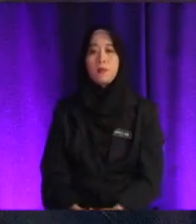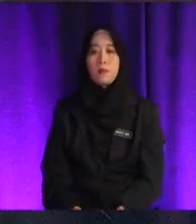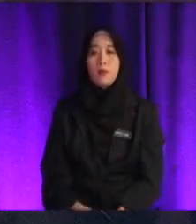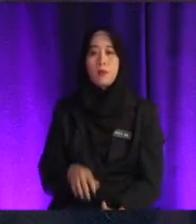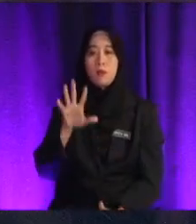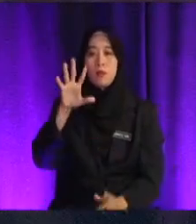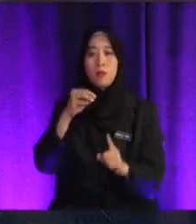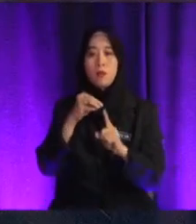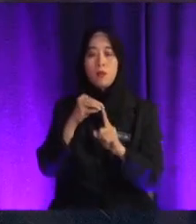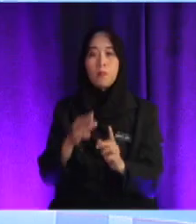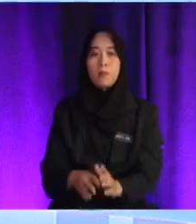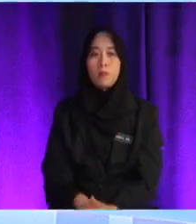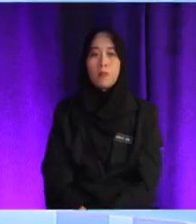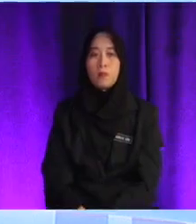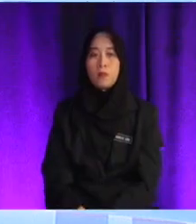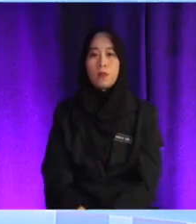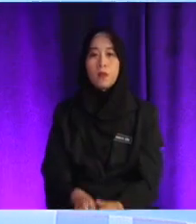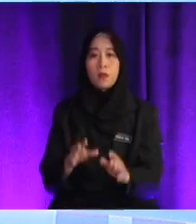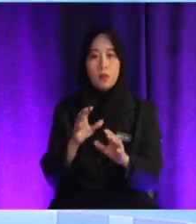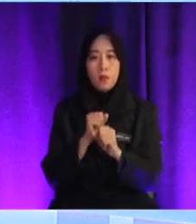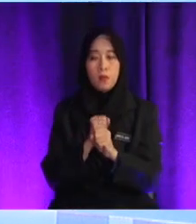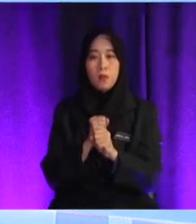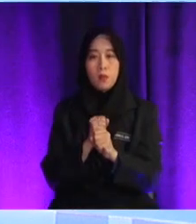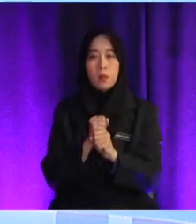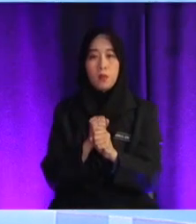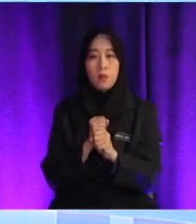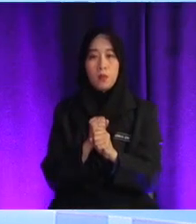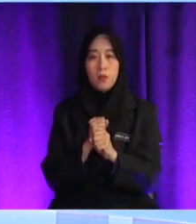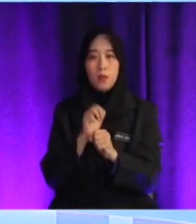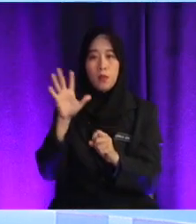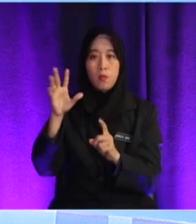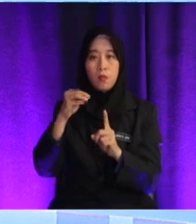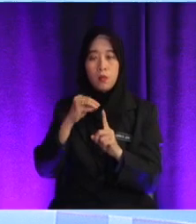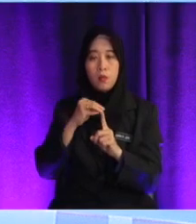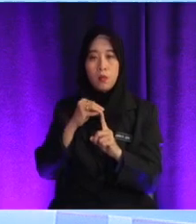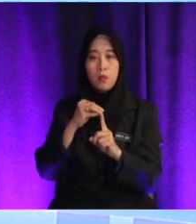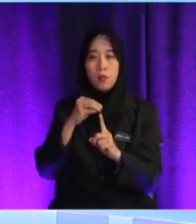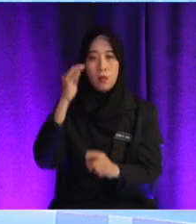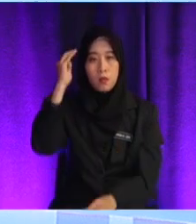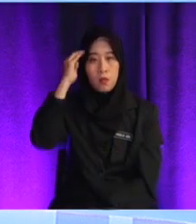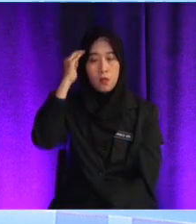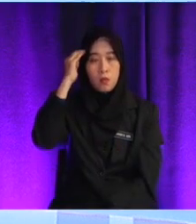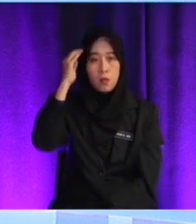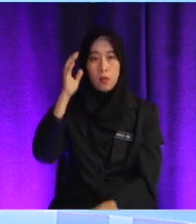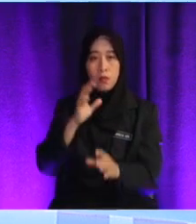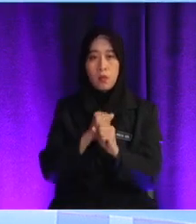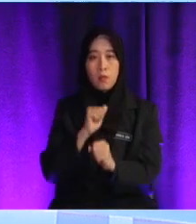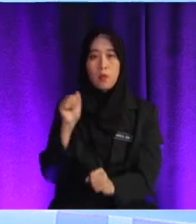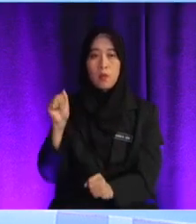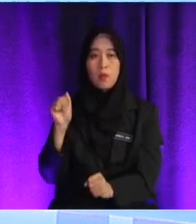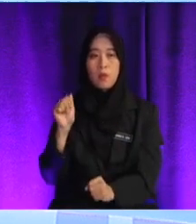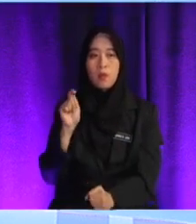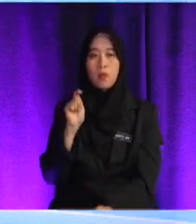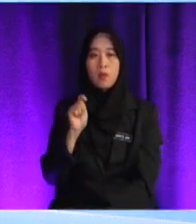Terima kasih, cikgu. Jadi nampak tak, cikgu? 5 markah saya dapat dan setahu saya pun saya pernah dapat A+, AA+